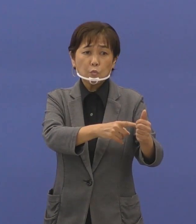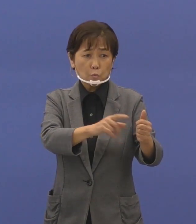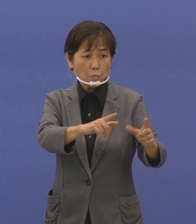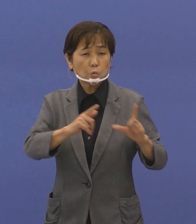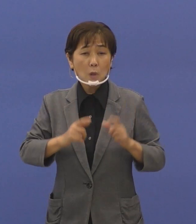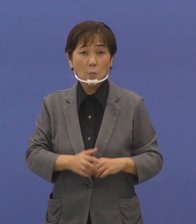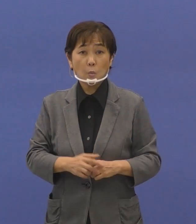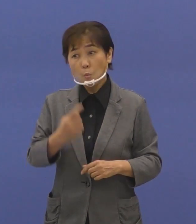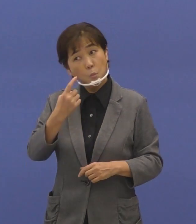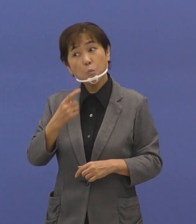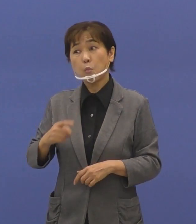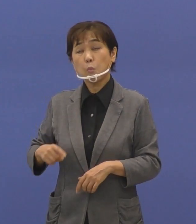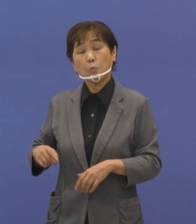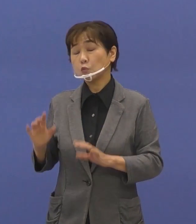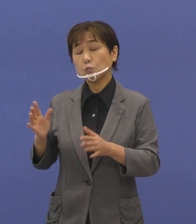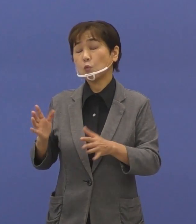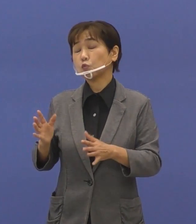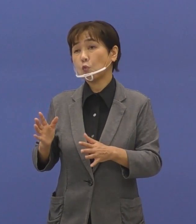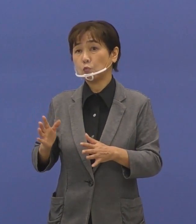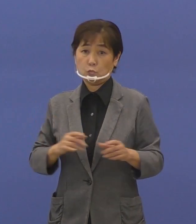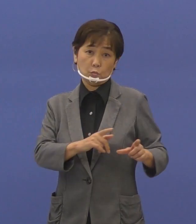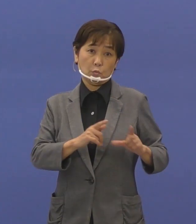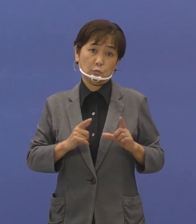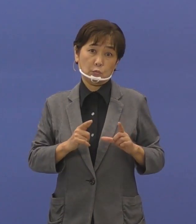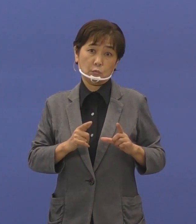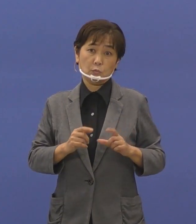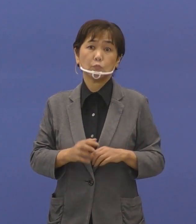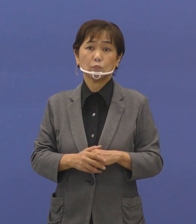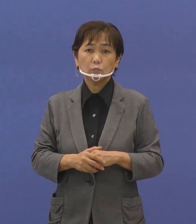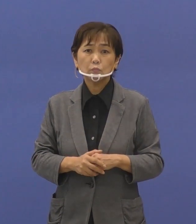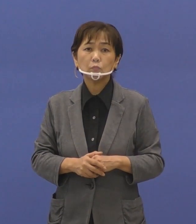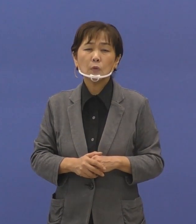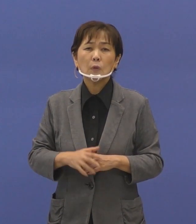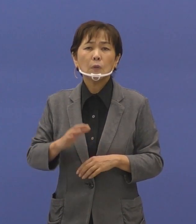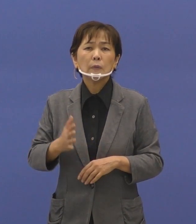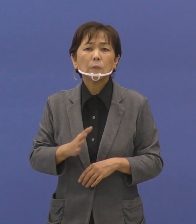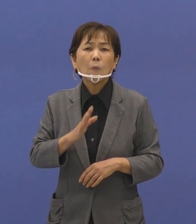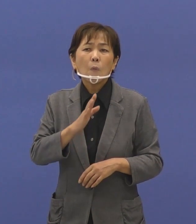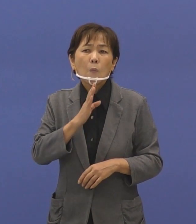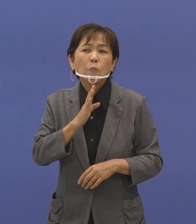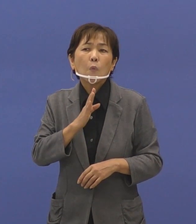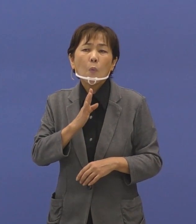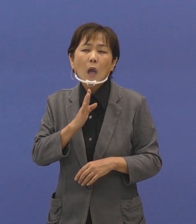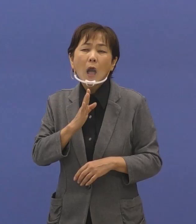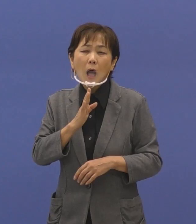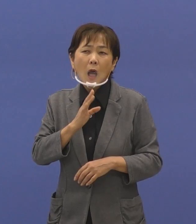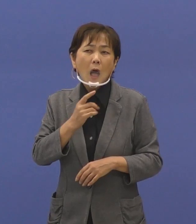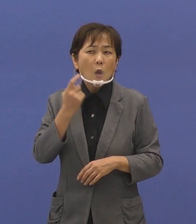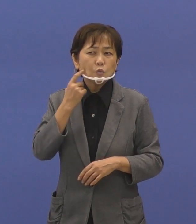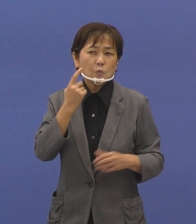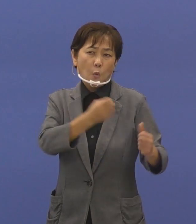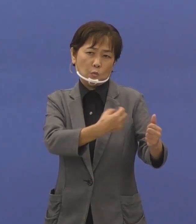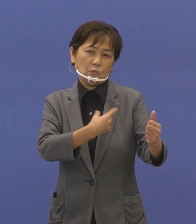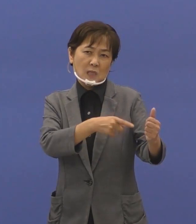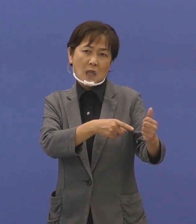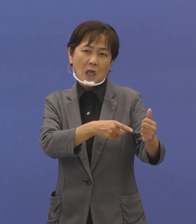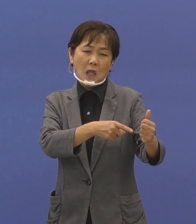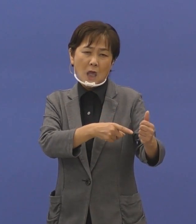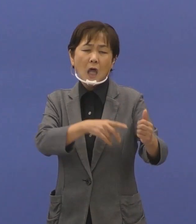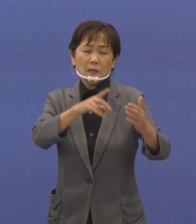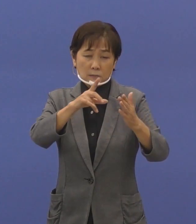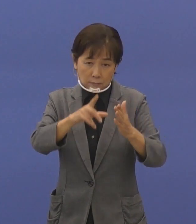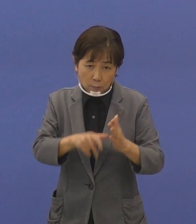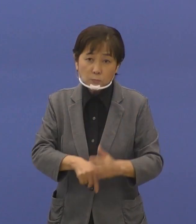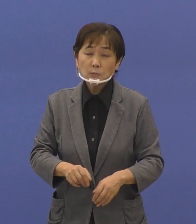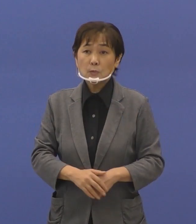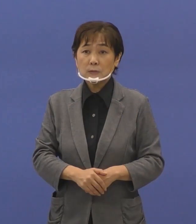したというようなやり取りがあって、そこの時点で止められなかった、でそれを防ぐことはできなかったのだろう